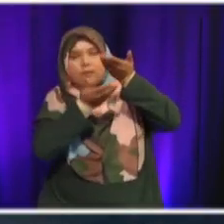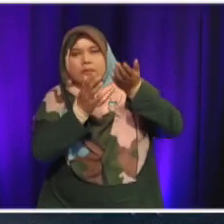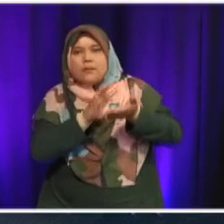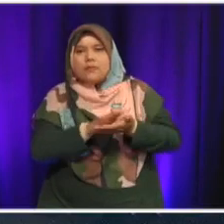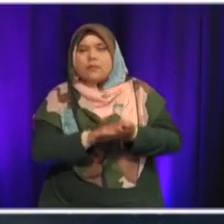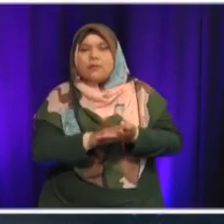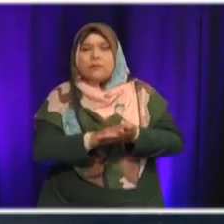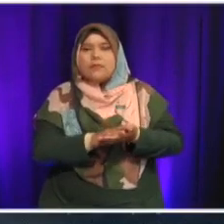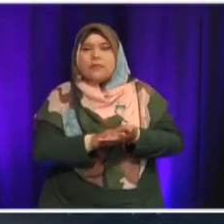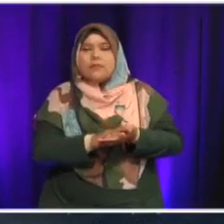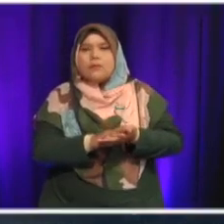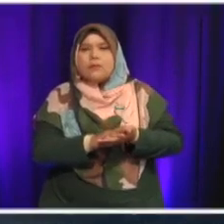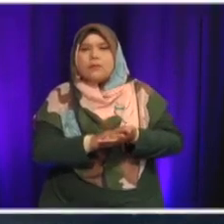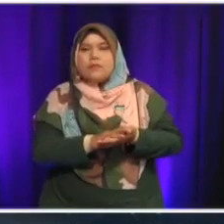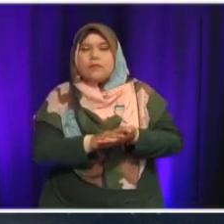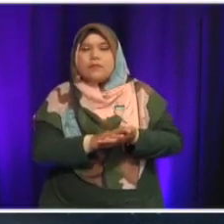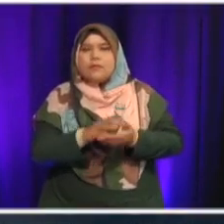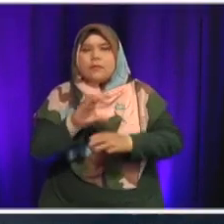acuan tersebut